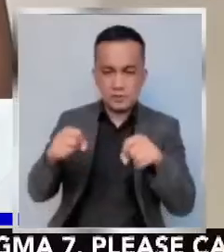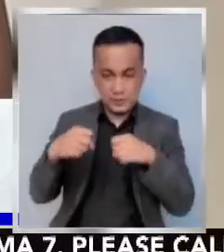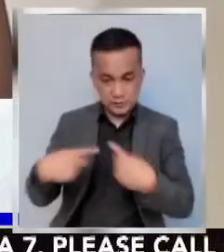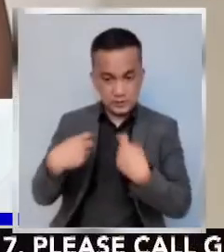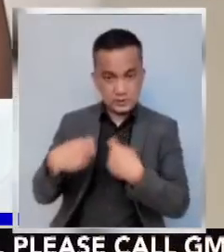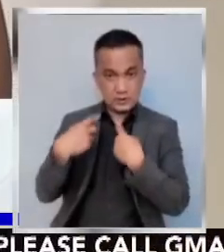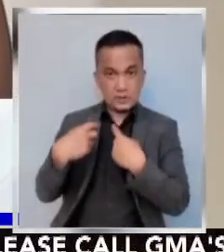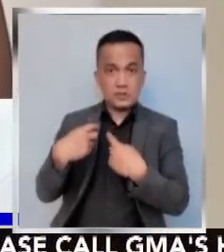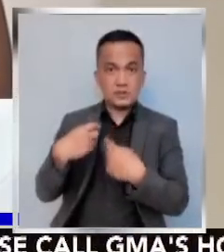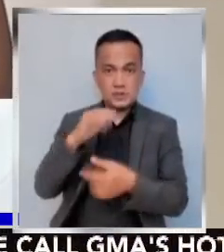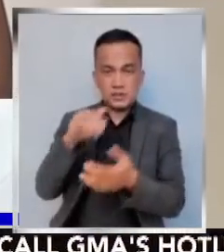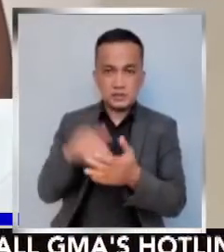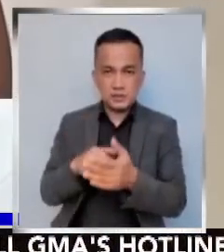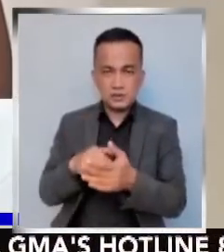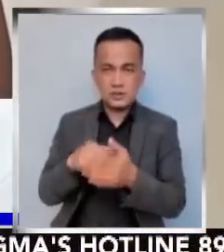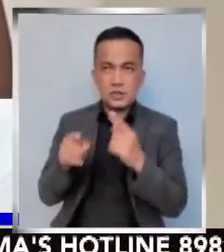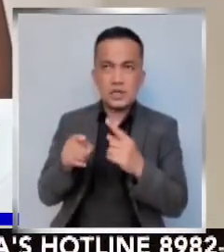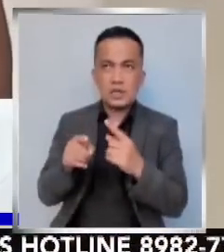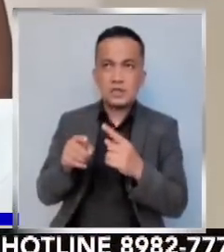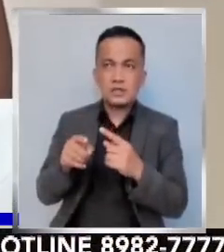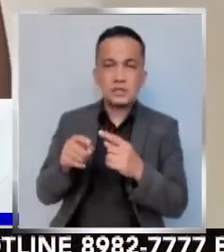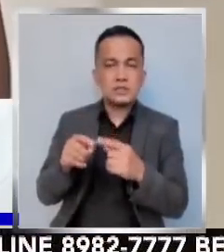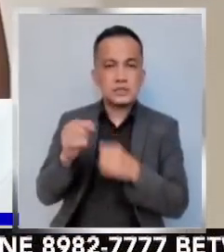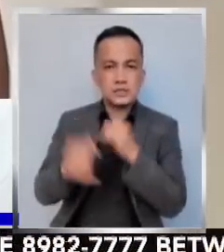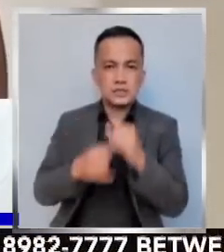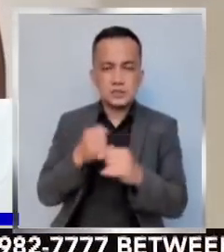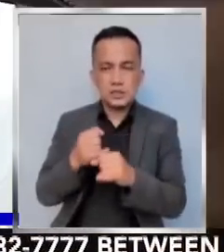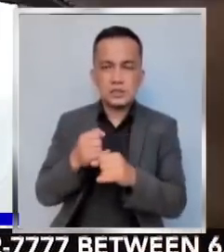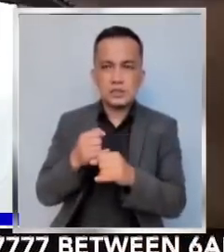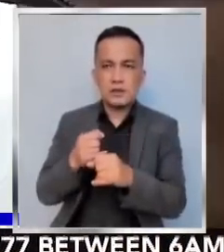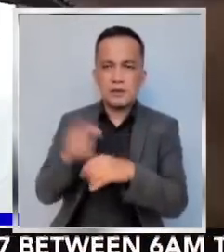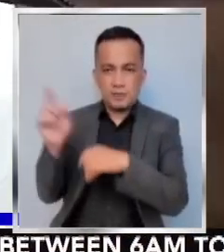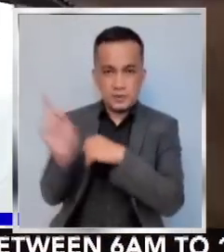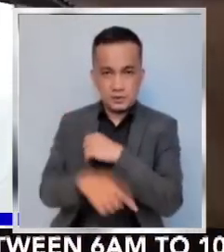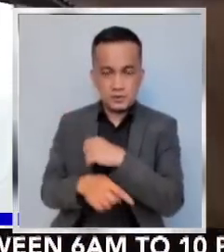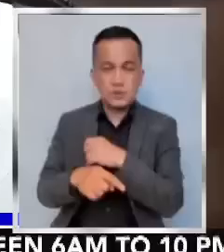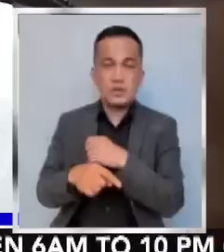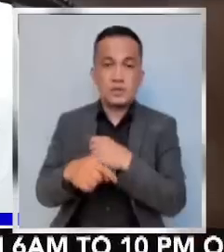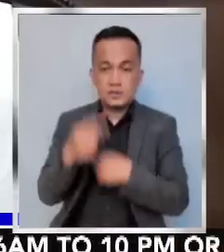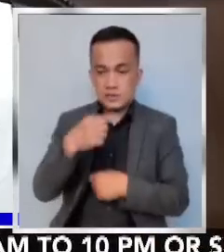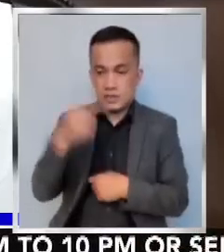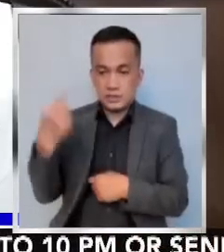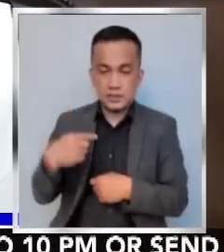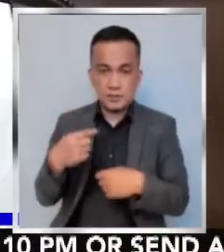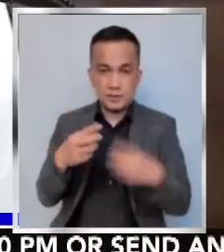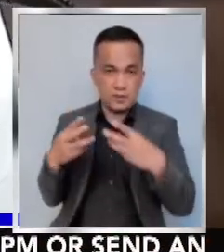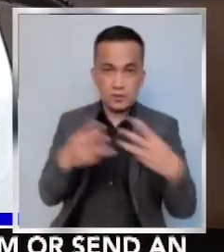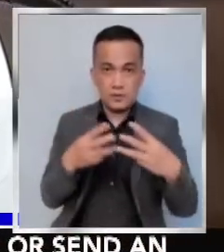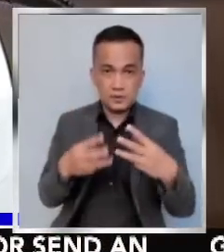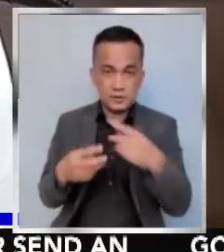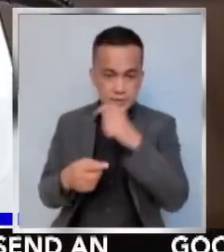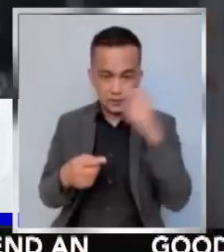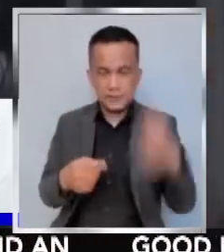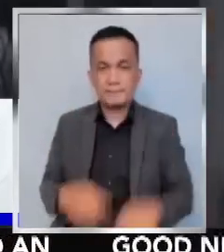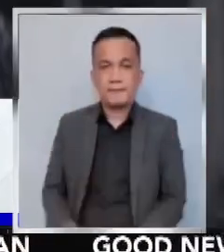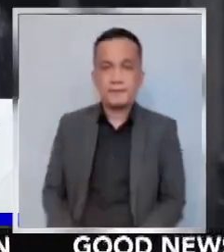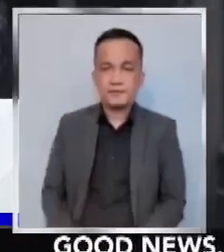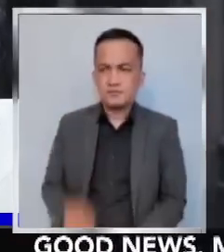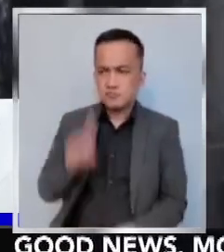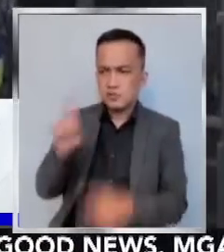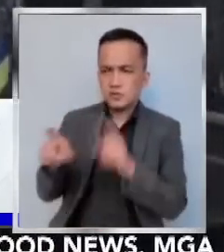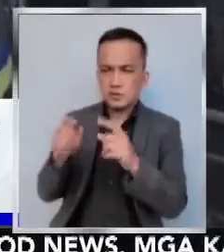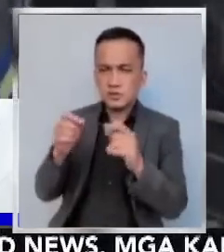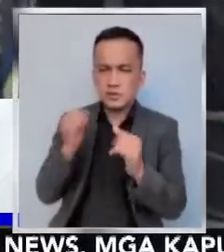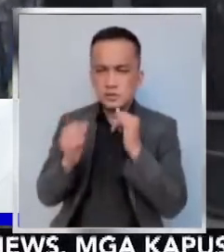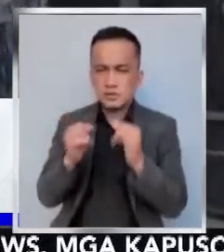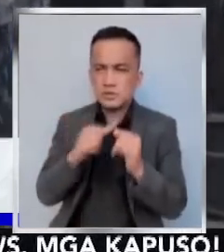international sanctions sa Russia sa panggigyera nito sa Ukraine. Tinanong siya sa interview kung hindi ba siya nag-aalala sa mga